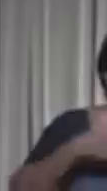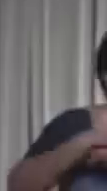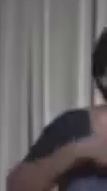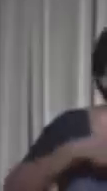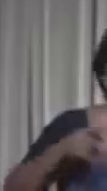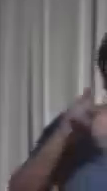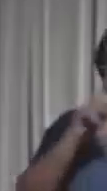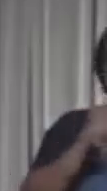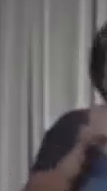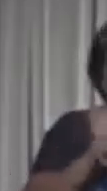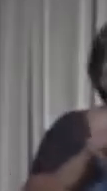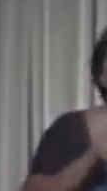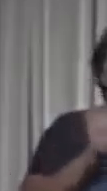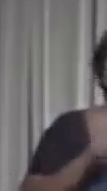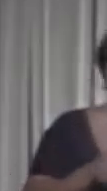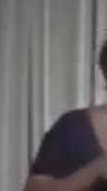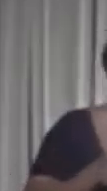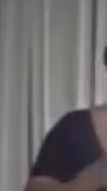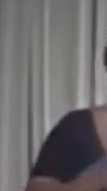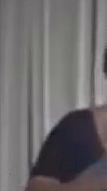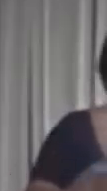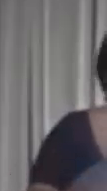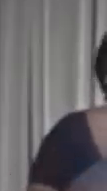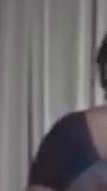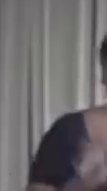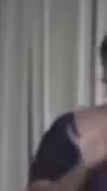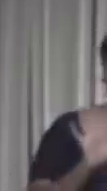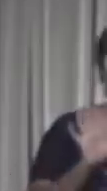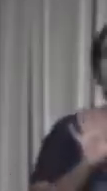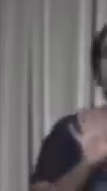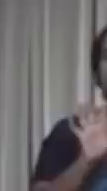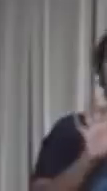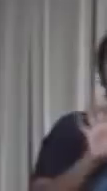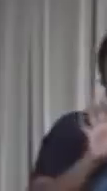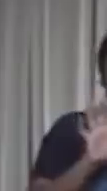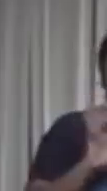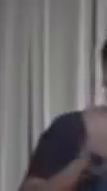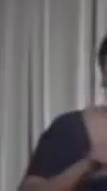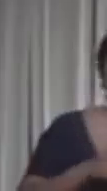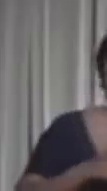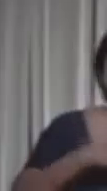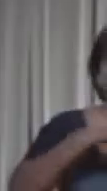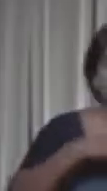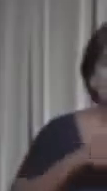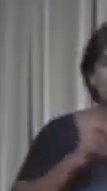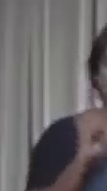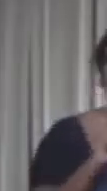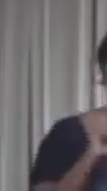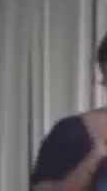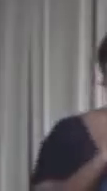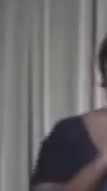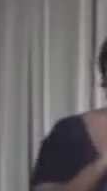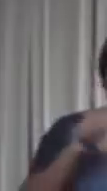பார்க்கின்ற, எல்லா விஷயத்திலும் இனவாதத்தை திணிப்பதன் ஊடாக தங்களுடைய இருப்பை அல்லது எதிர்காலத்தை தக்க வைத்துக் கொள்ளலாம்